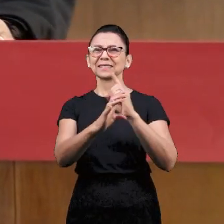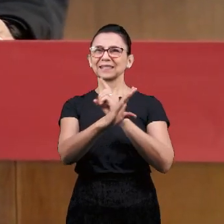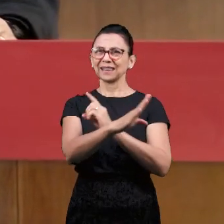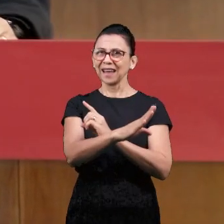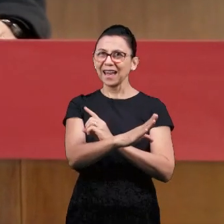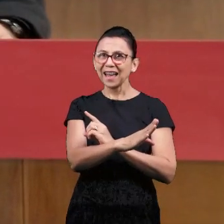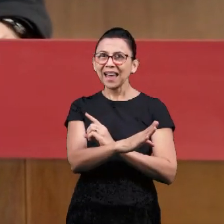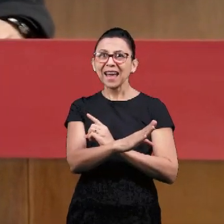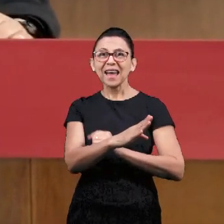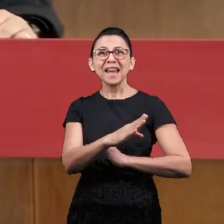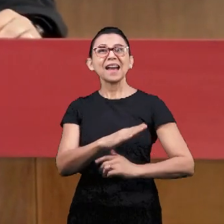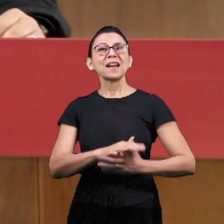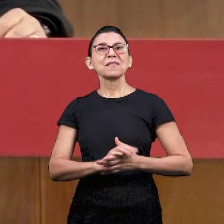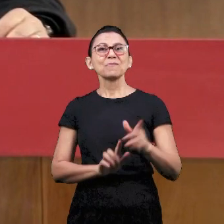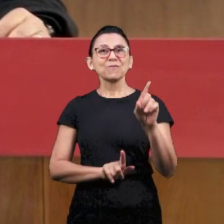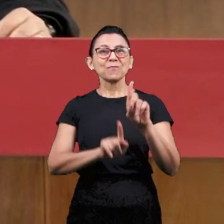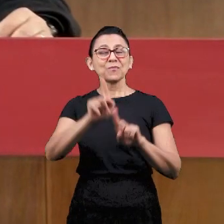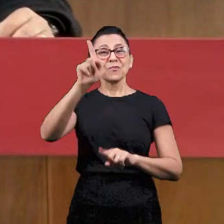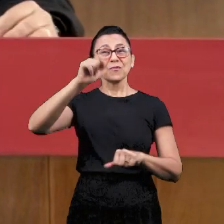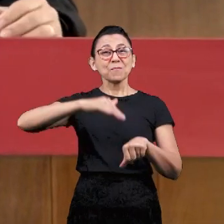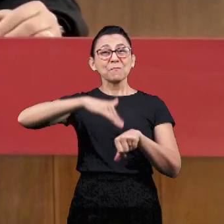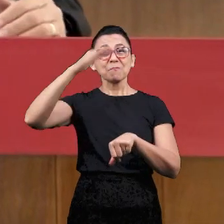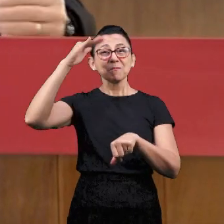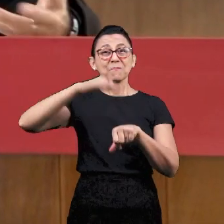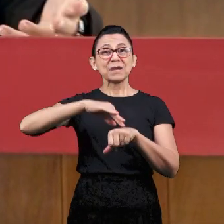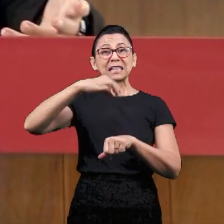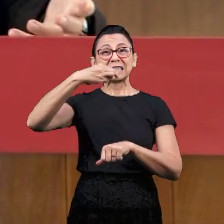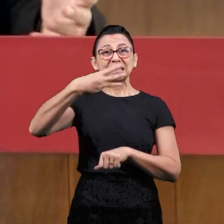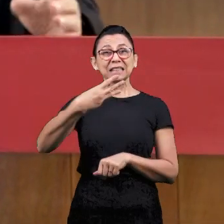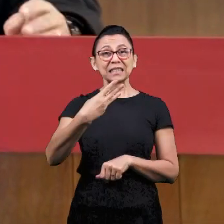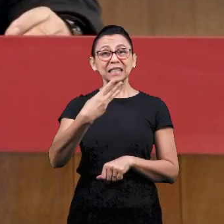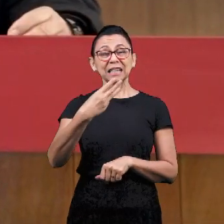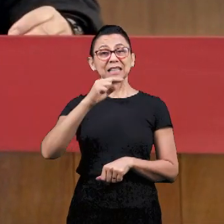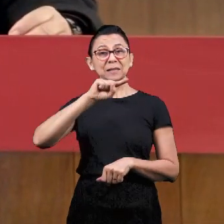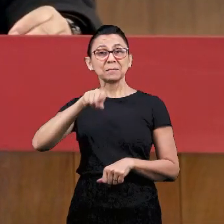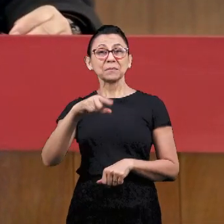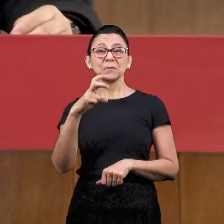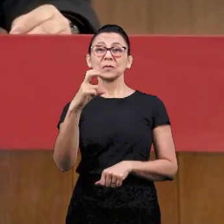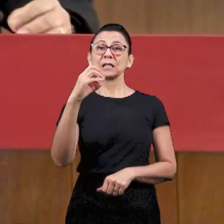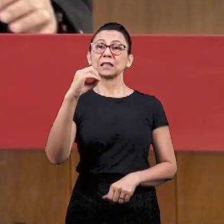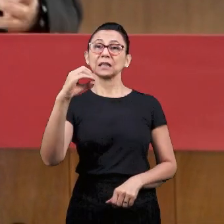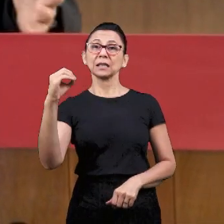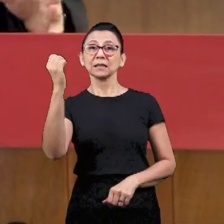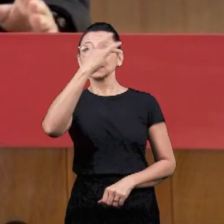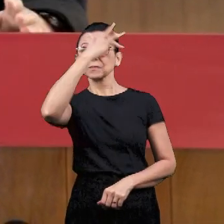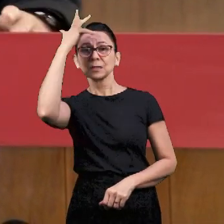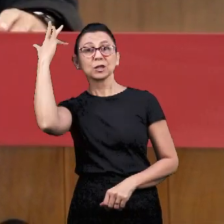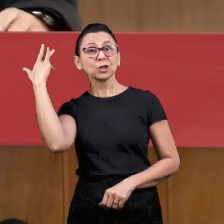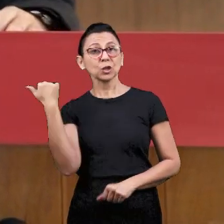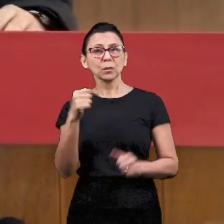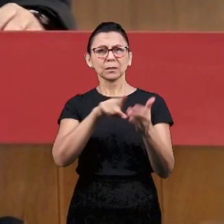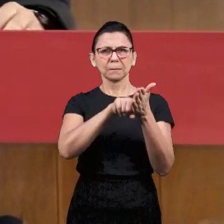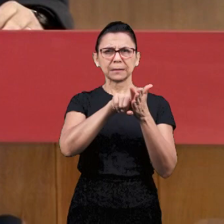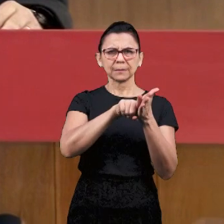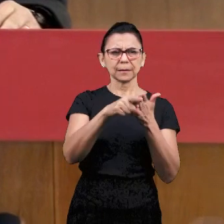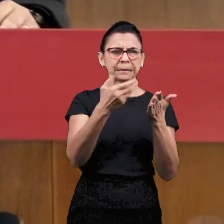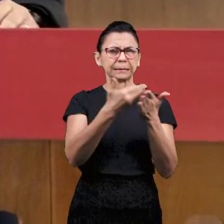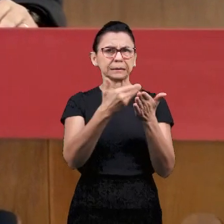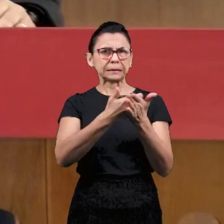qui a dépassé 3 500 personnes qui nous ont envoyé ses contributions, ses études. Parmi